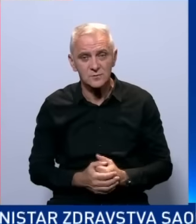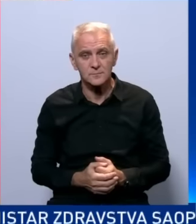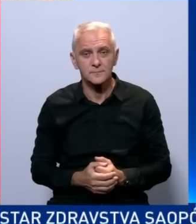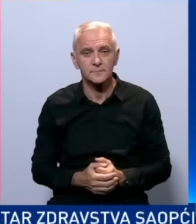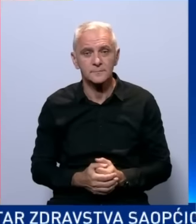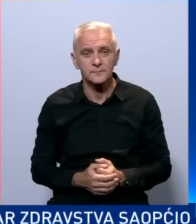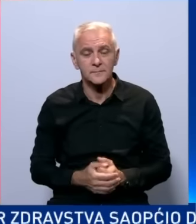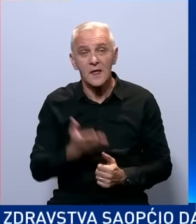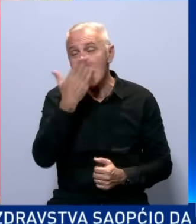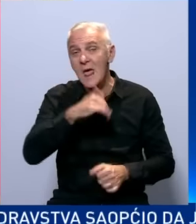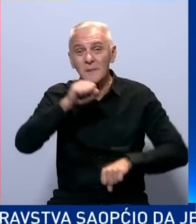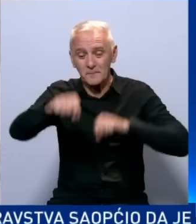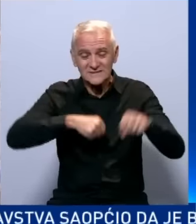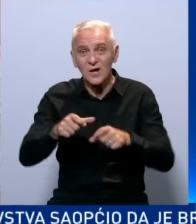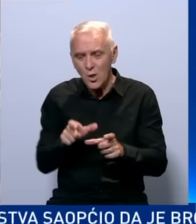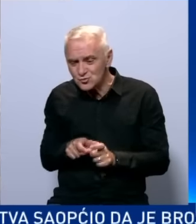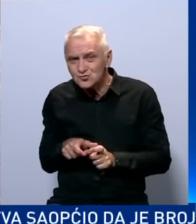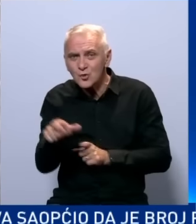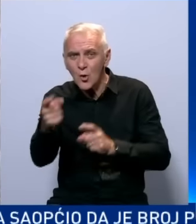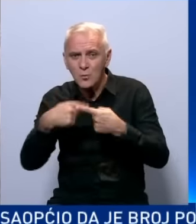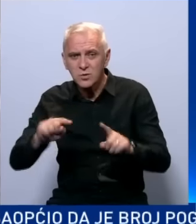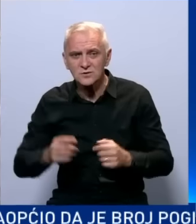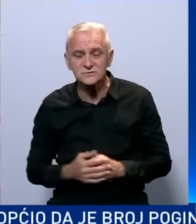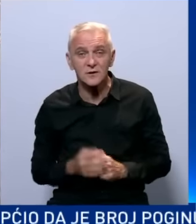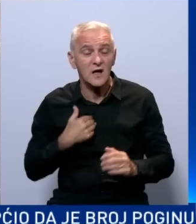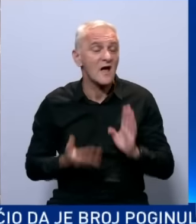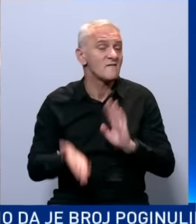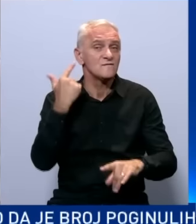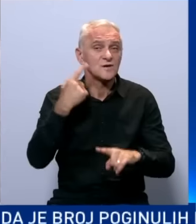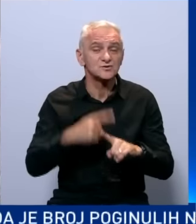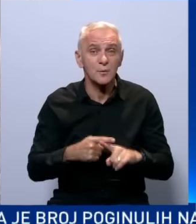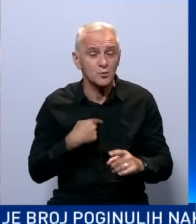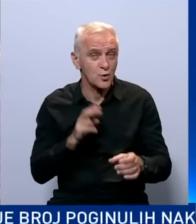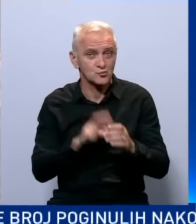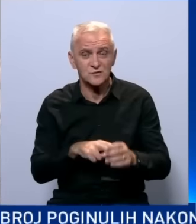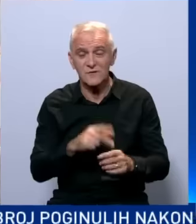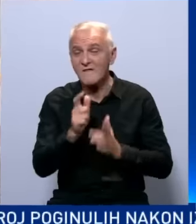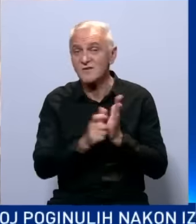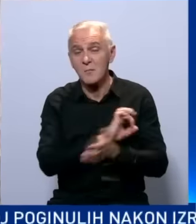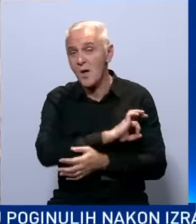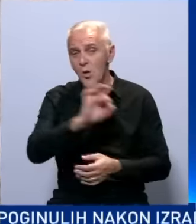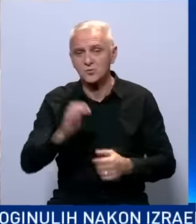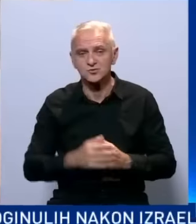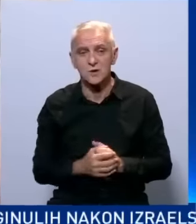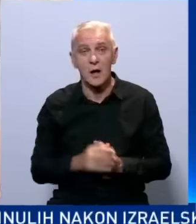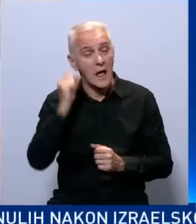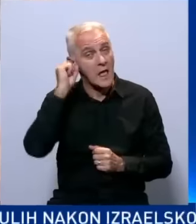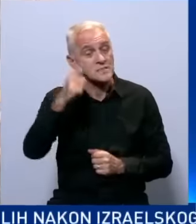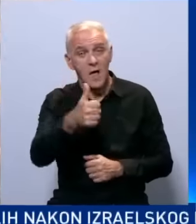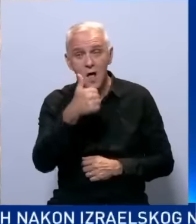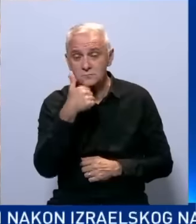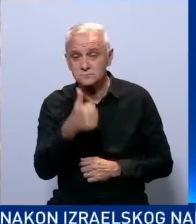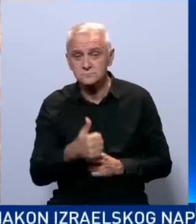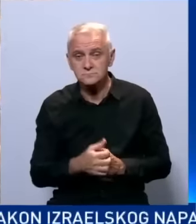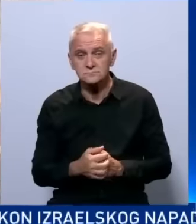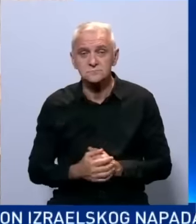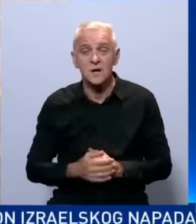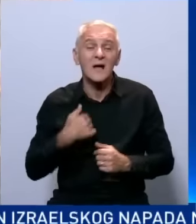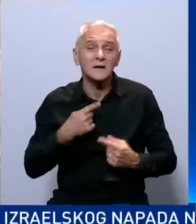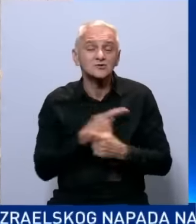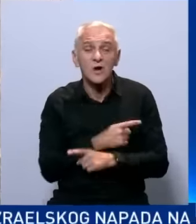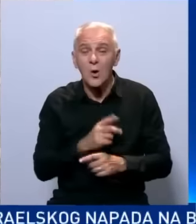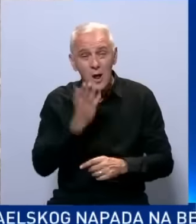nema biciklistički staza. Više puta smo sudjelovali, vrijeme odlično, uživat ćemo danas. Ideja je fenomenalna, žao mi je da nema